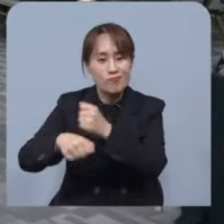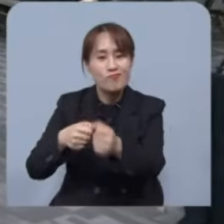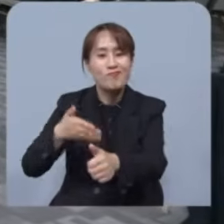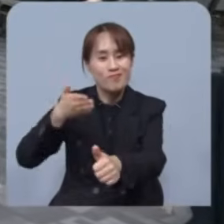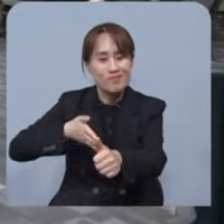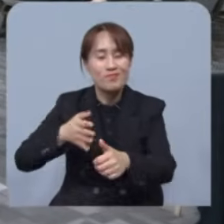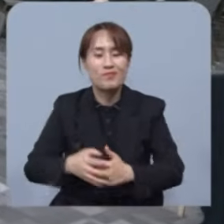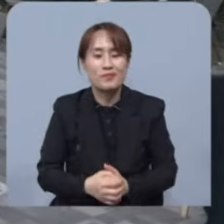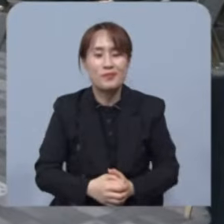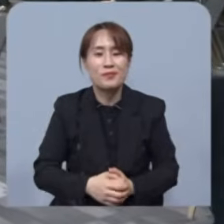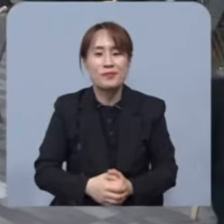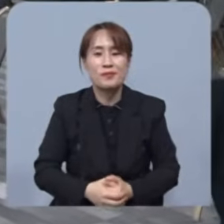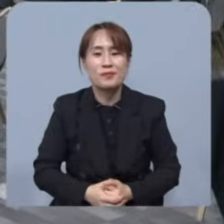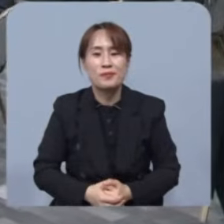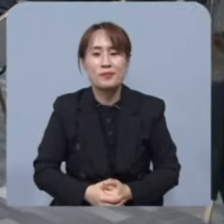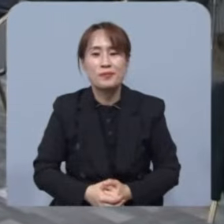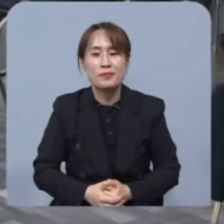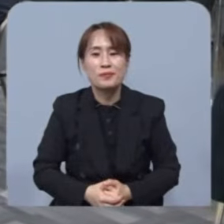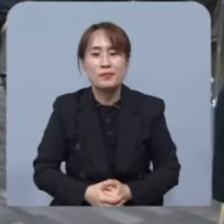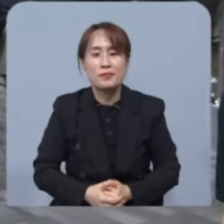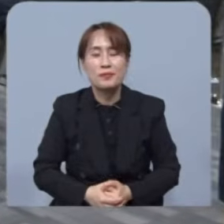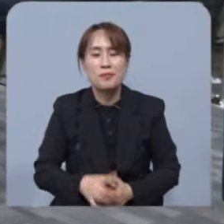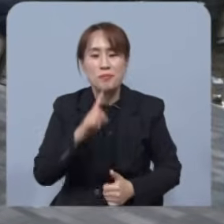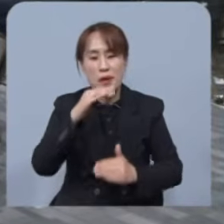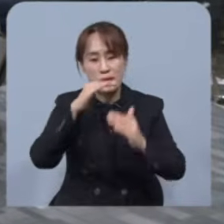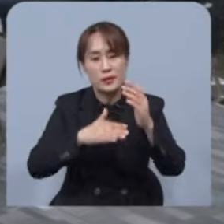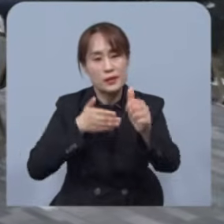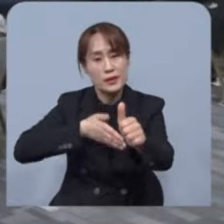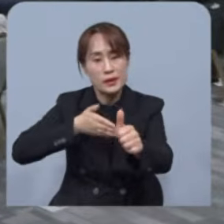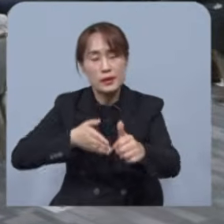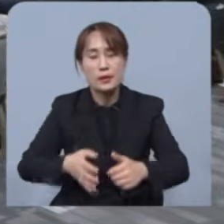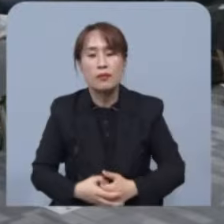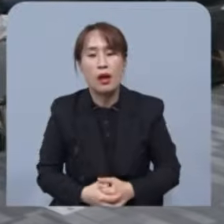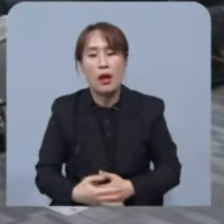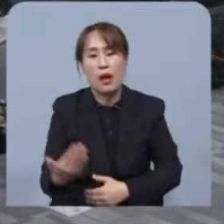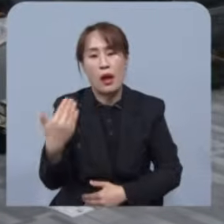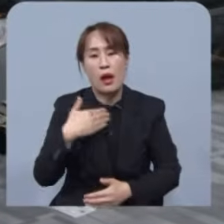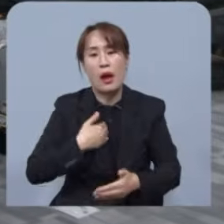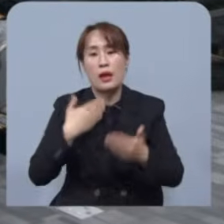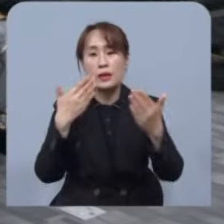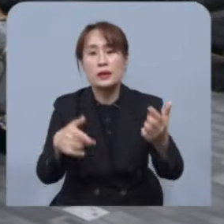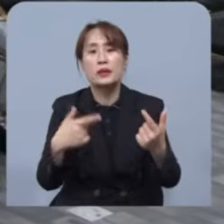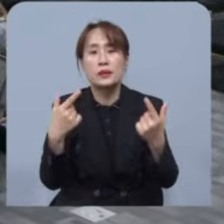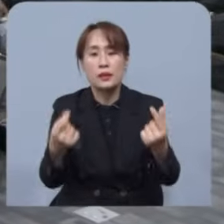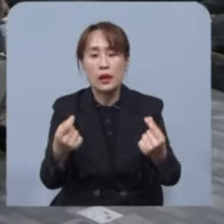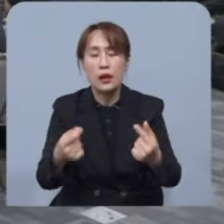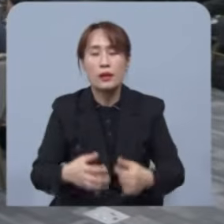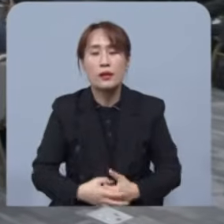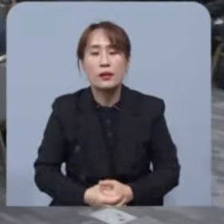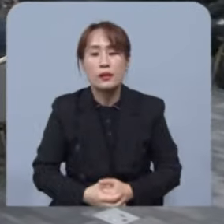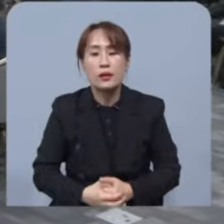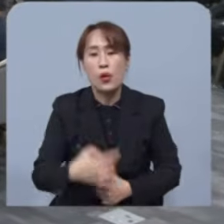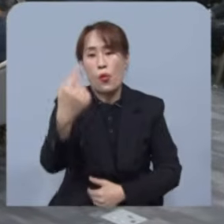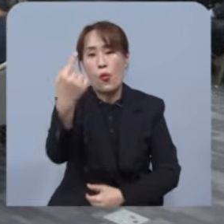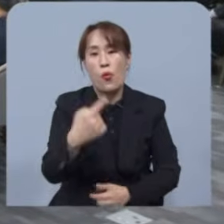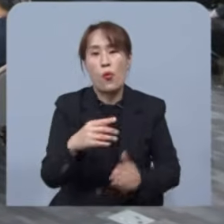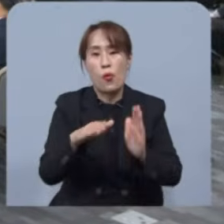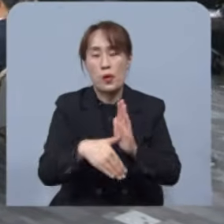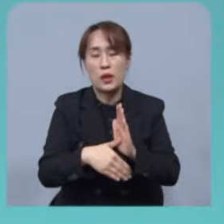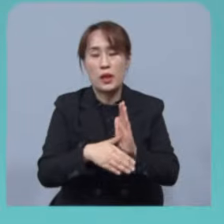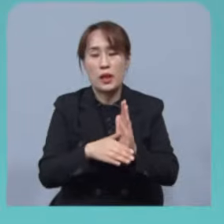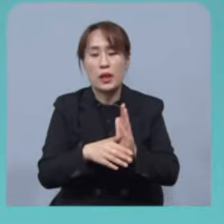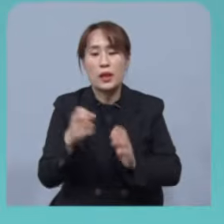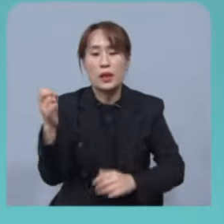되겠습니다. 이 점 참고하셔서 발언 신청해 주시고요. 그리고 앞서 안내해 드렸지만 들어오실 때